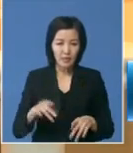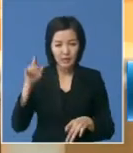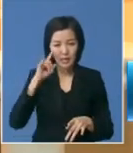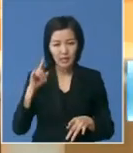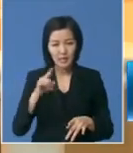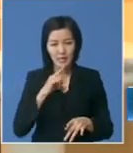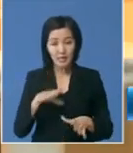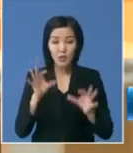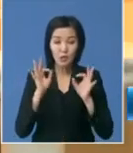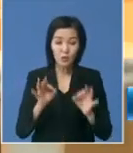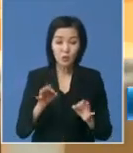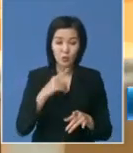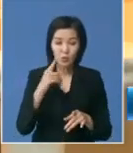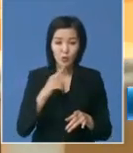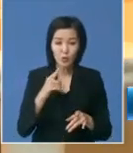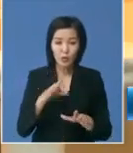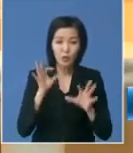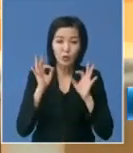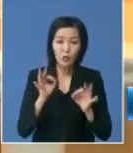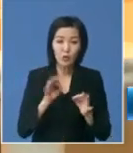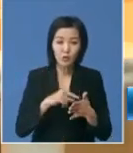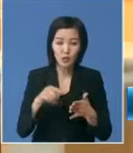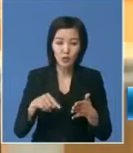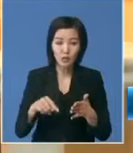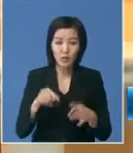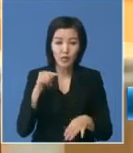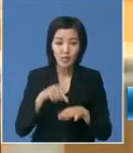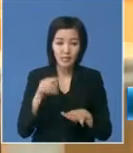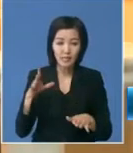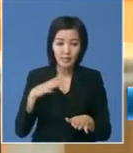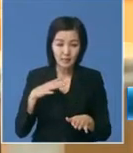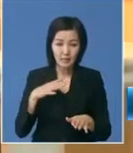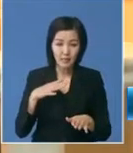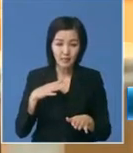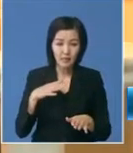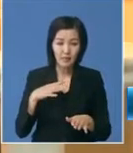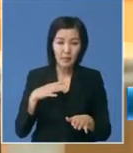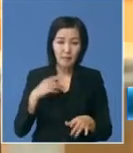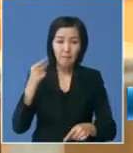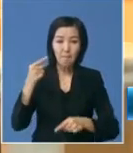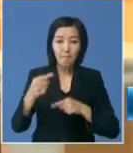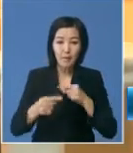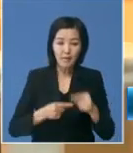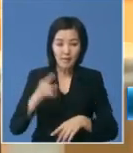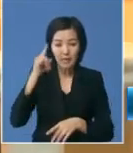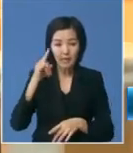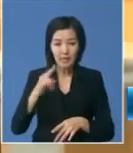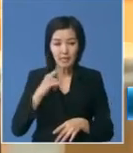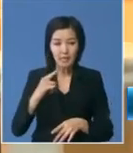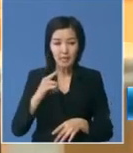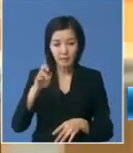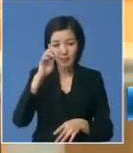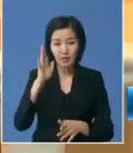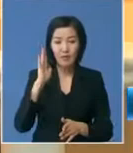дұрыс сөйлеу мәнеріне көп деген кесірлерін тигізді. Алдағы кезеңде мәңгілік қазақ елі мәңгілік ел